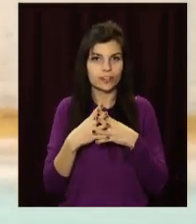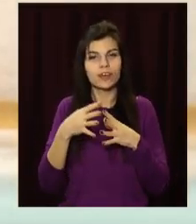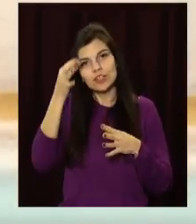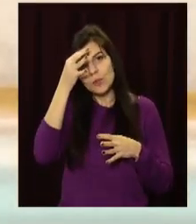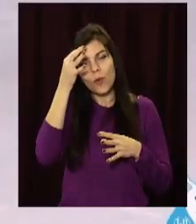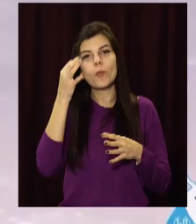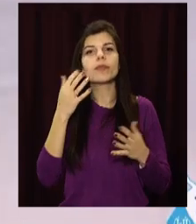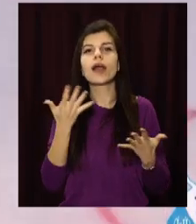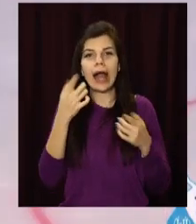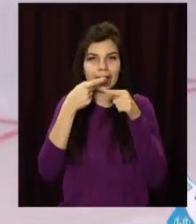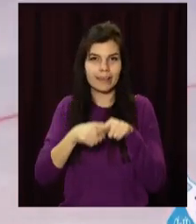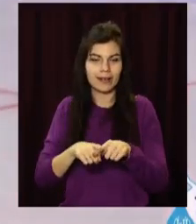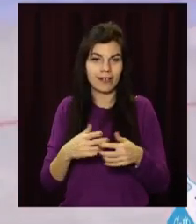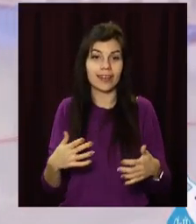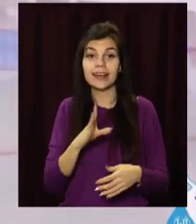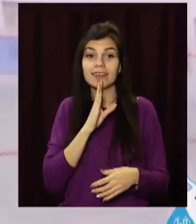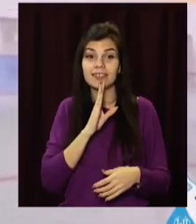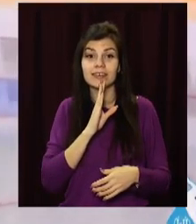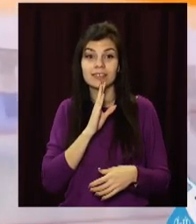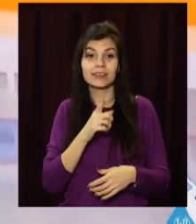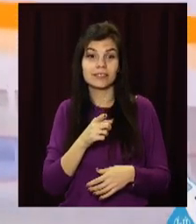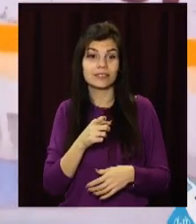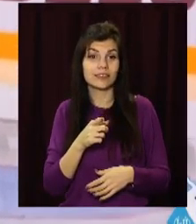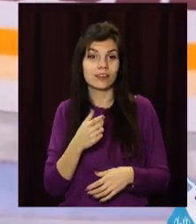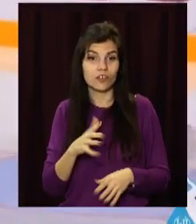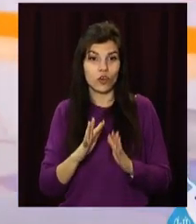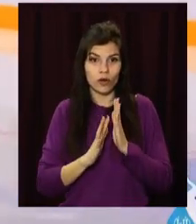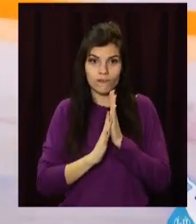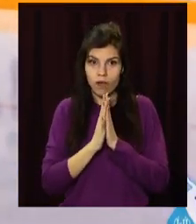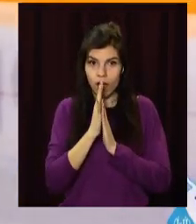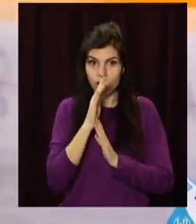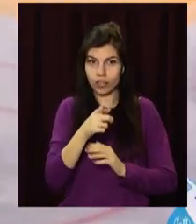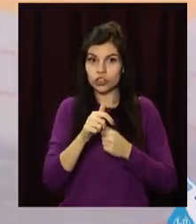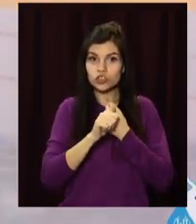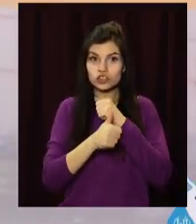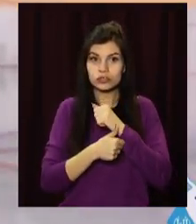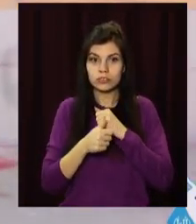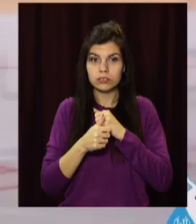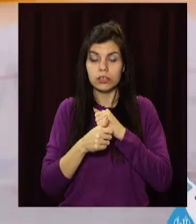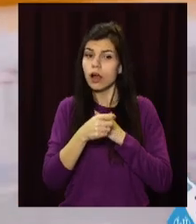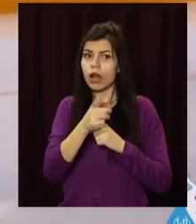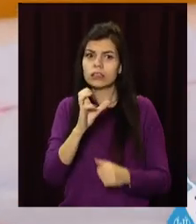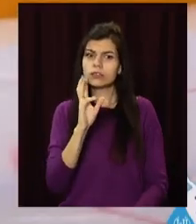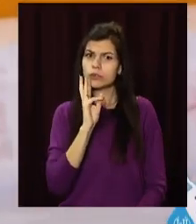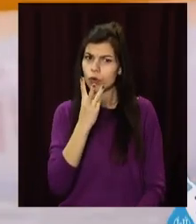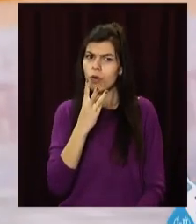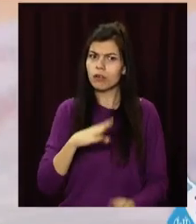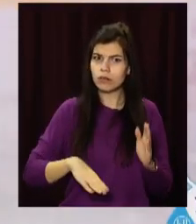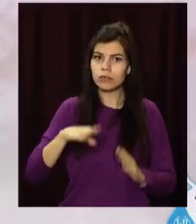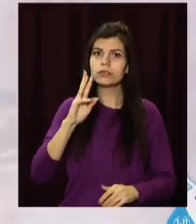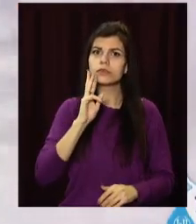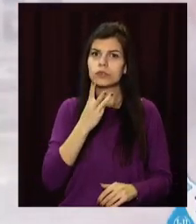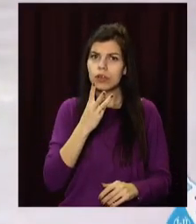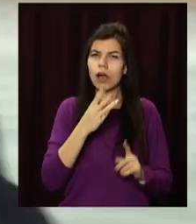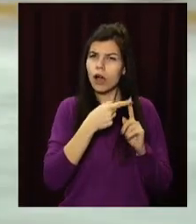Я работаю после отдыха, конечно, на подъем. Сидели месяц дома, поэтому Сейчас стараемся